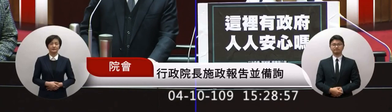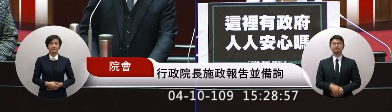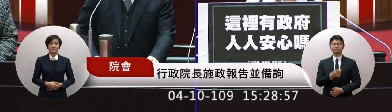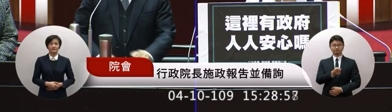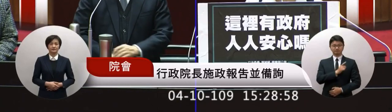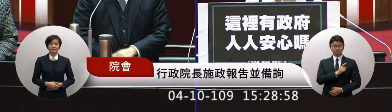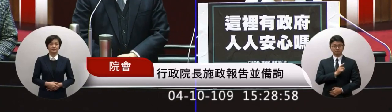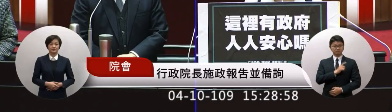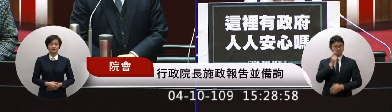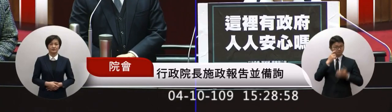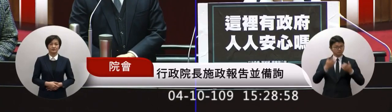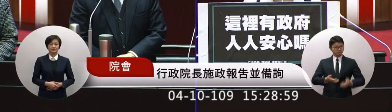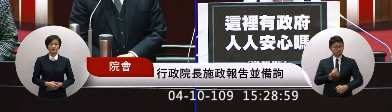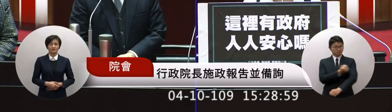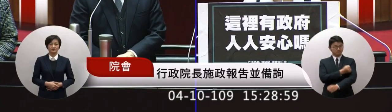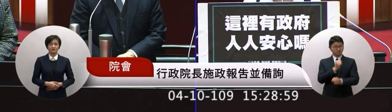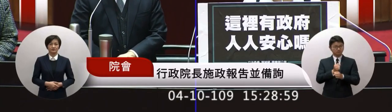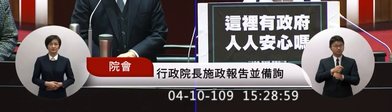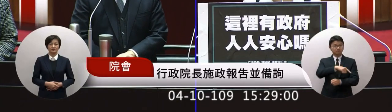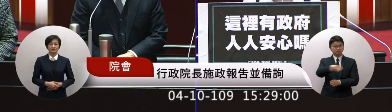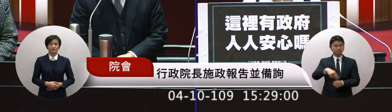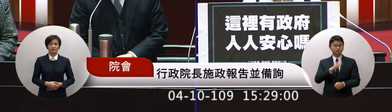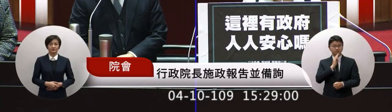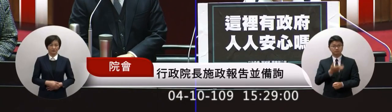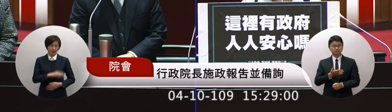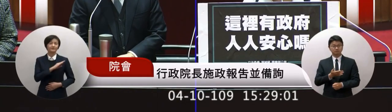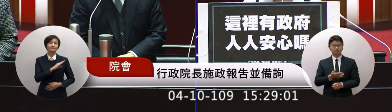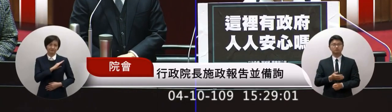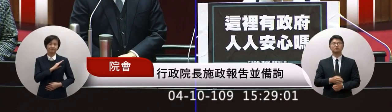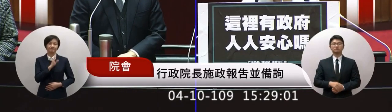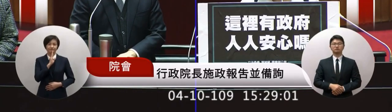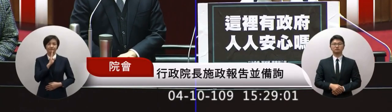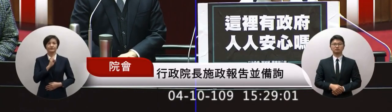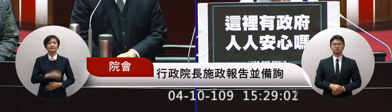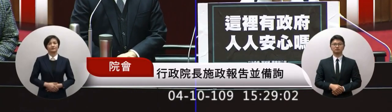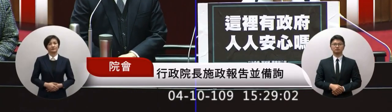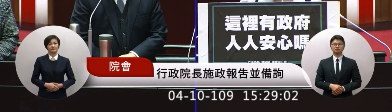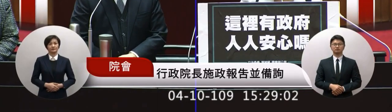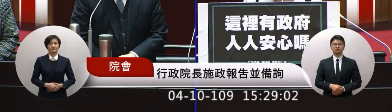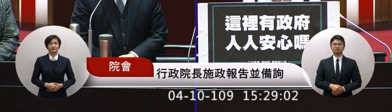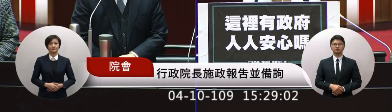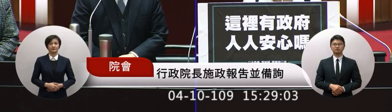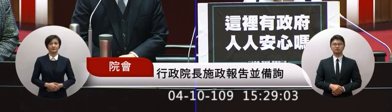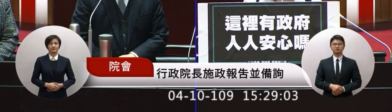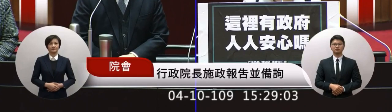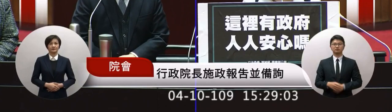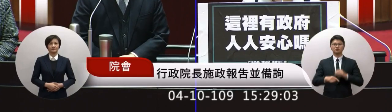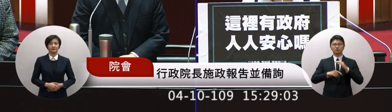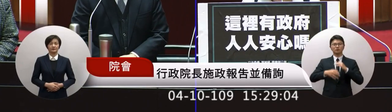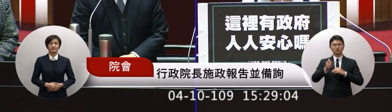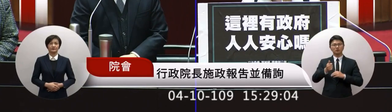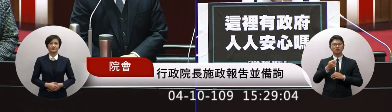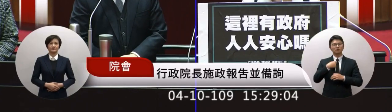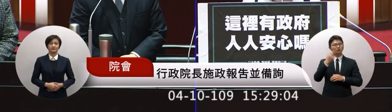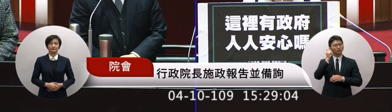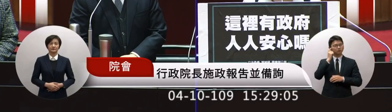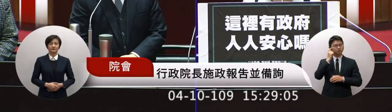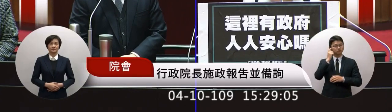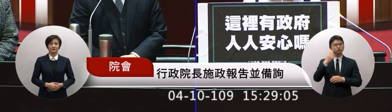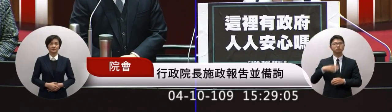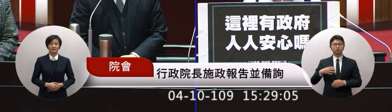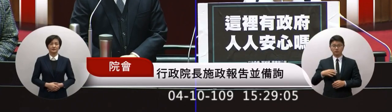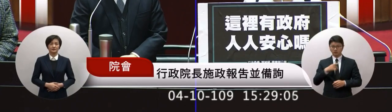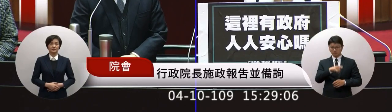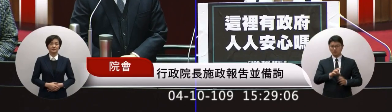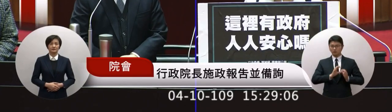很 care 劳工了嘛，很关心劳工。 当然 是， 院长，我只是想要了解一下，您所